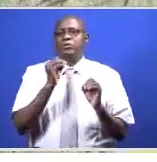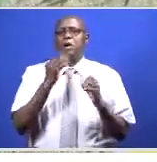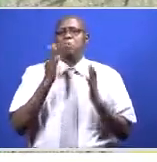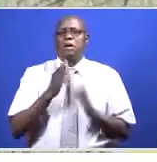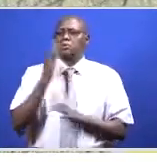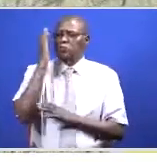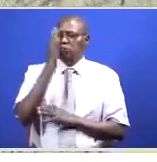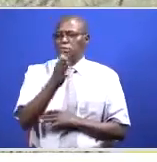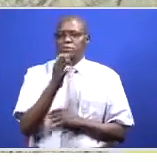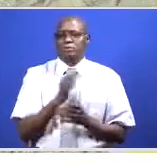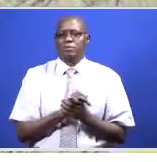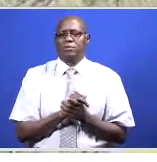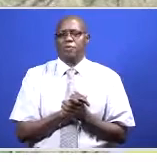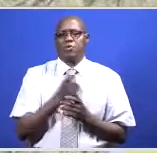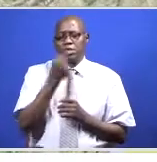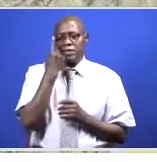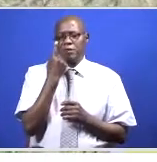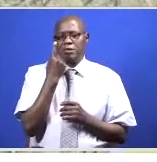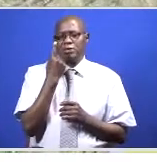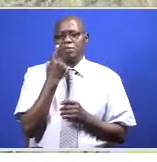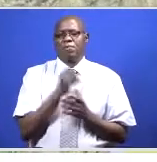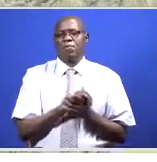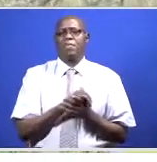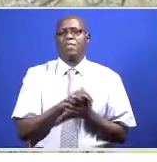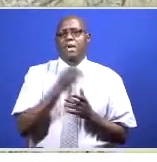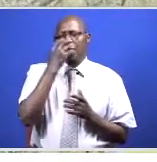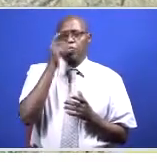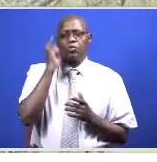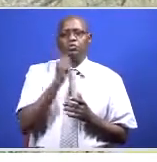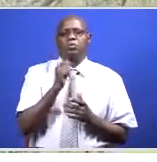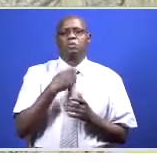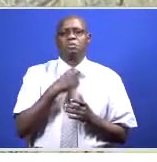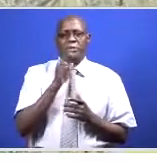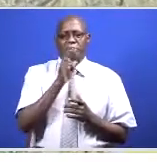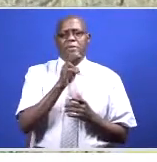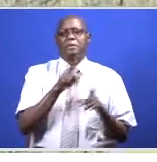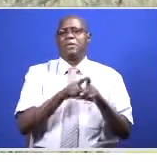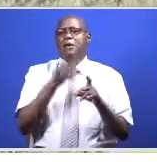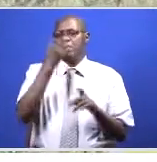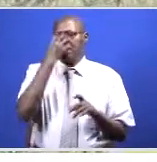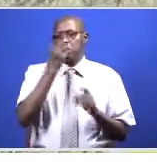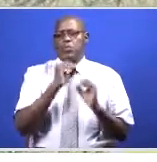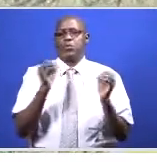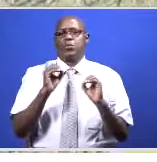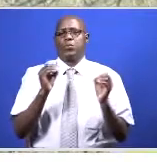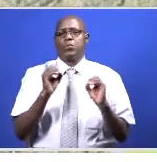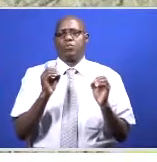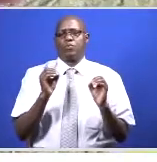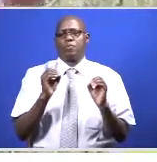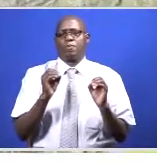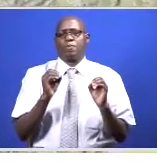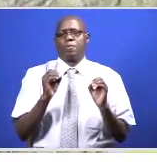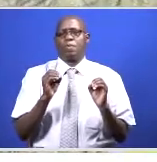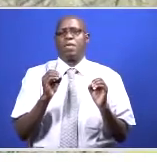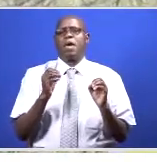straightforward. Mnanipata watu wangu? William Ruto pia nimeona ni mtu hana chuki. Huko anasema hana chuki, ni mtu